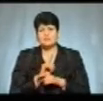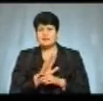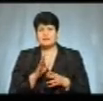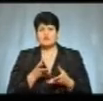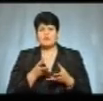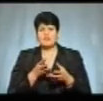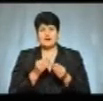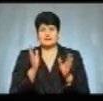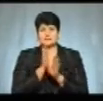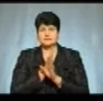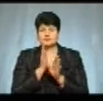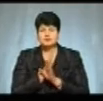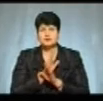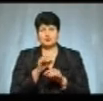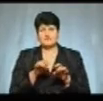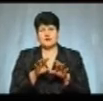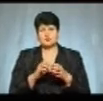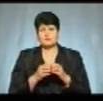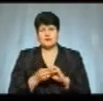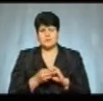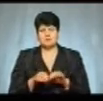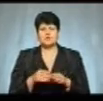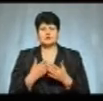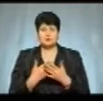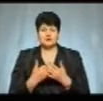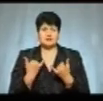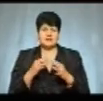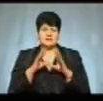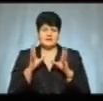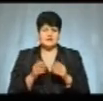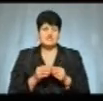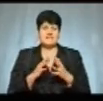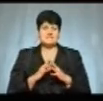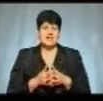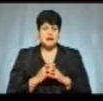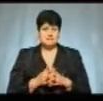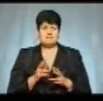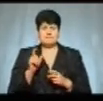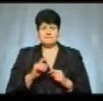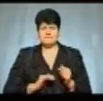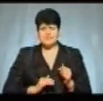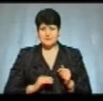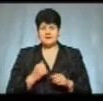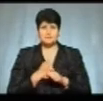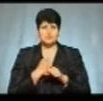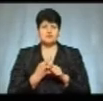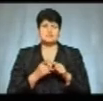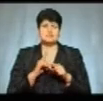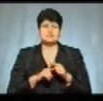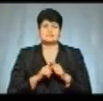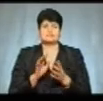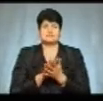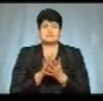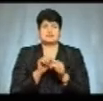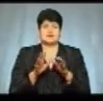на довкілля серйозно і буде вирішувати певні проблеми. Тобто наразі всі фермери, підприємці, які працюють з такими